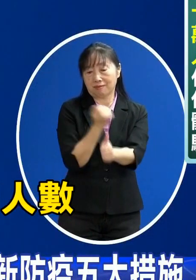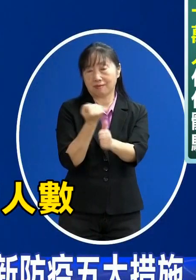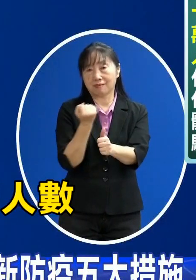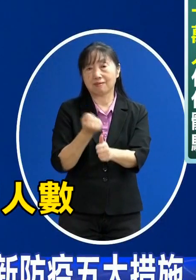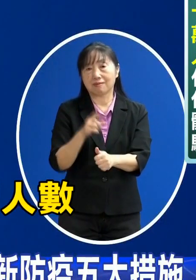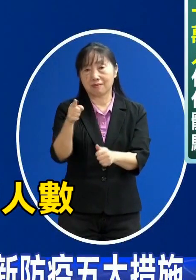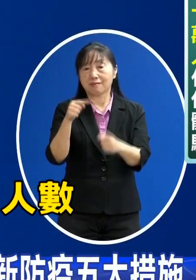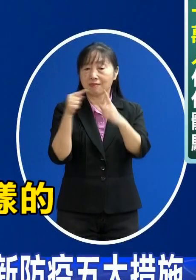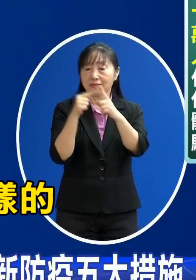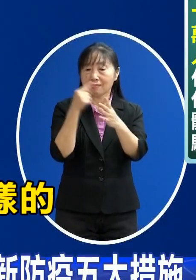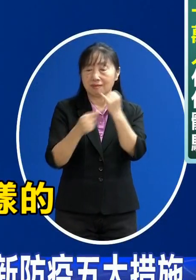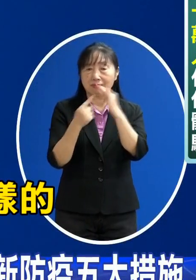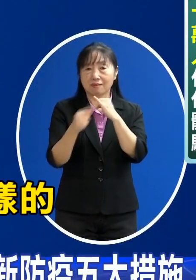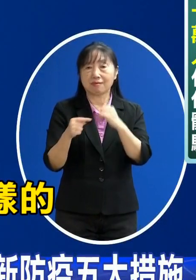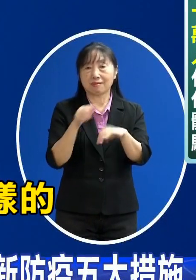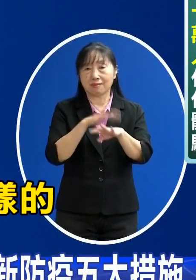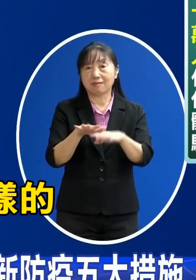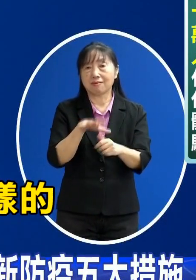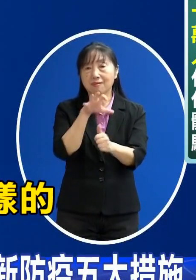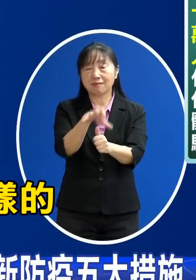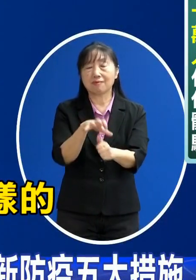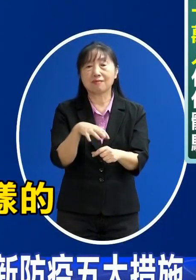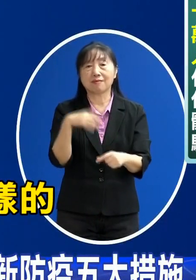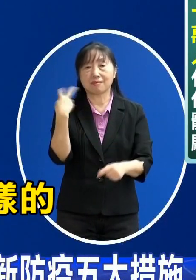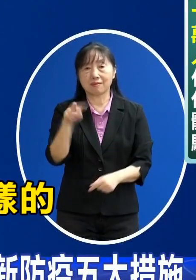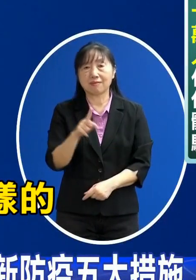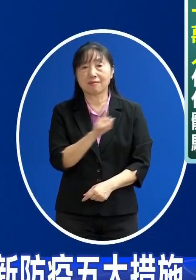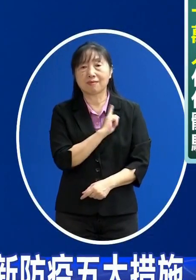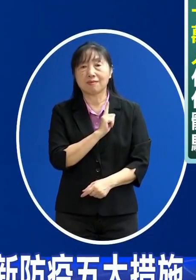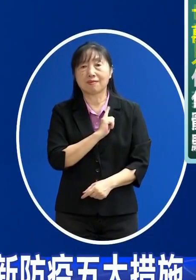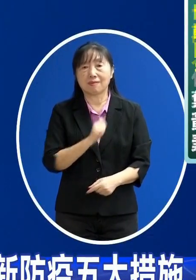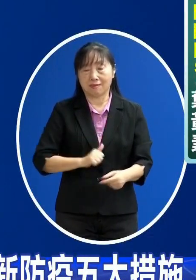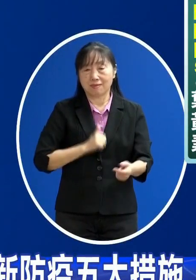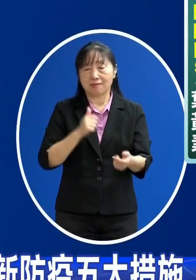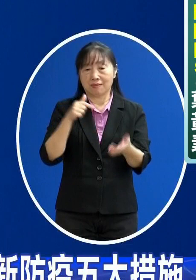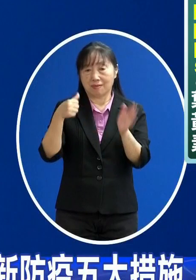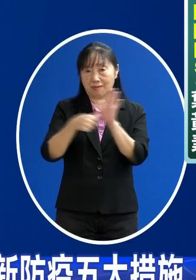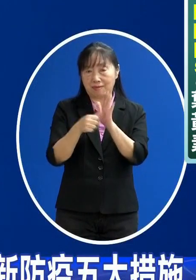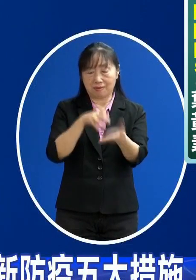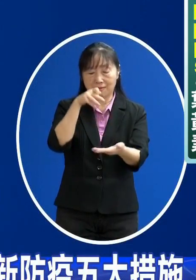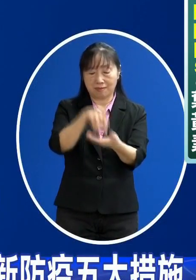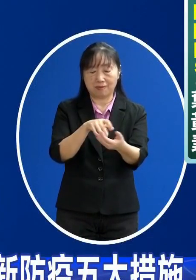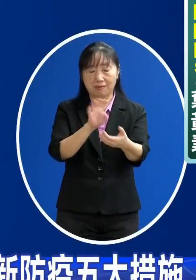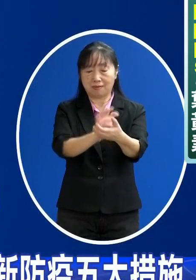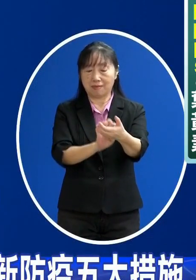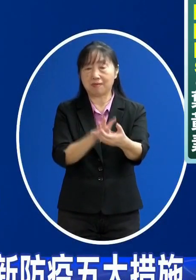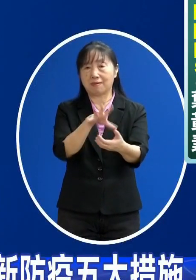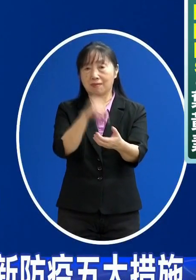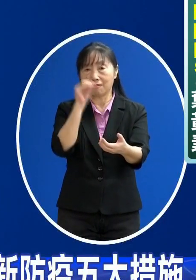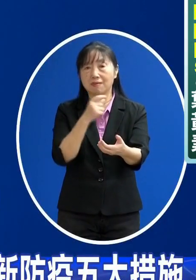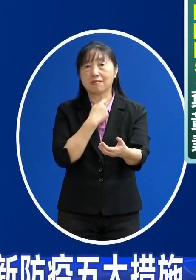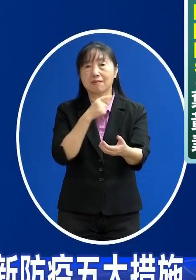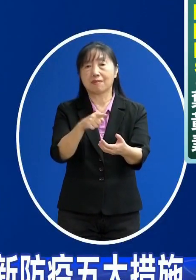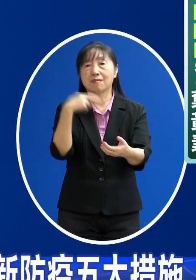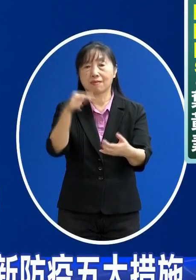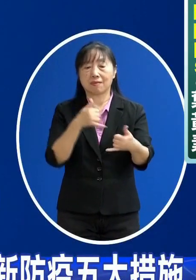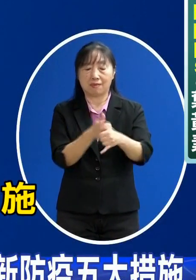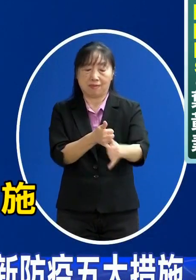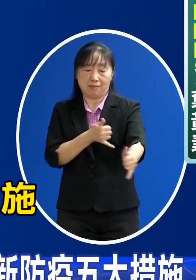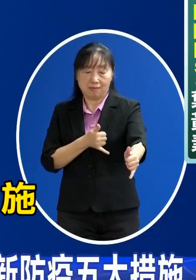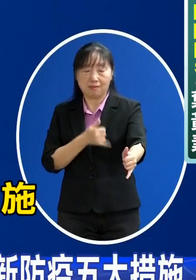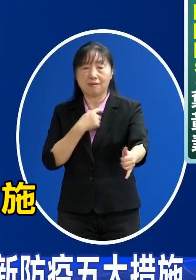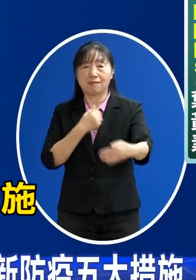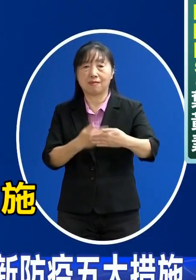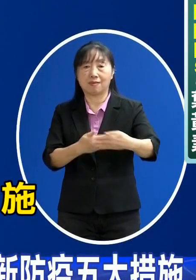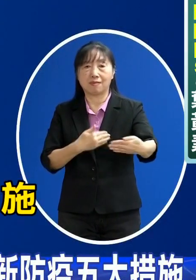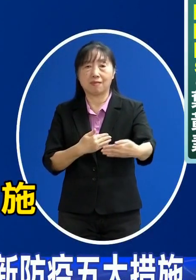的人数，落实这个十连制的一个这样的一个执行的一个措施，来维持社交距离等等的